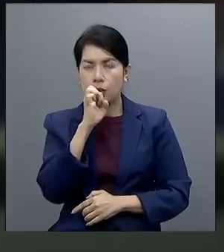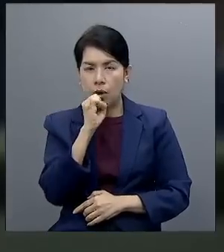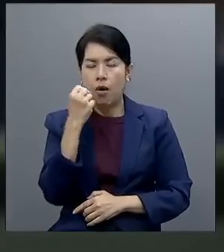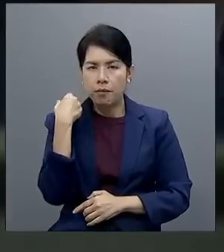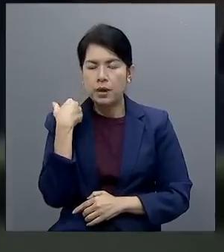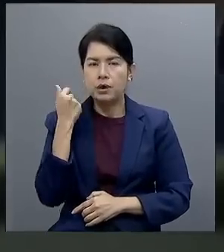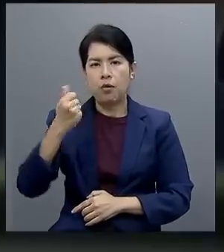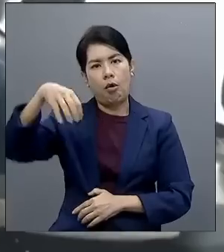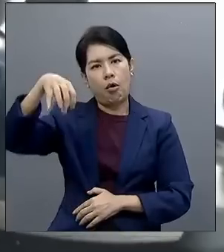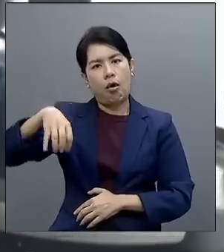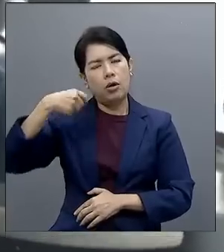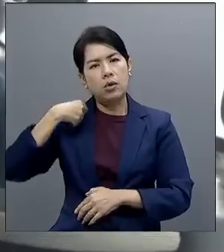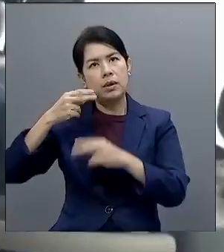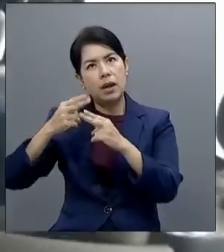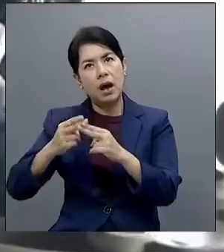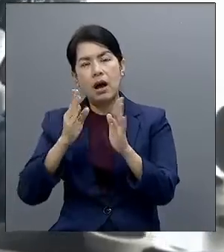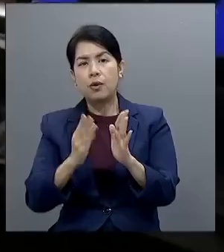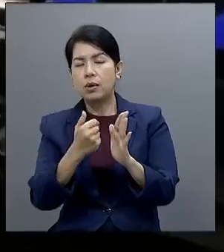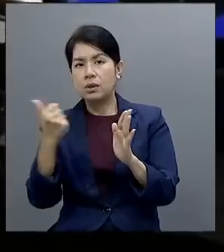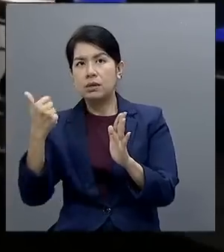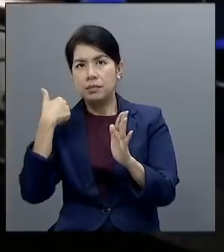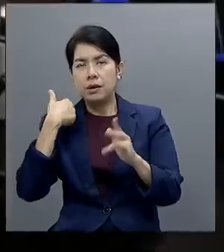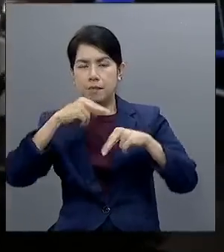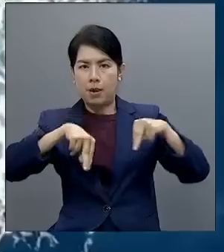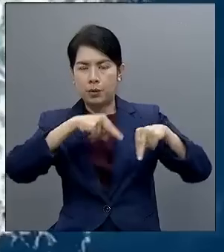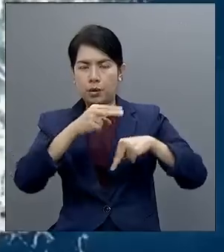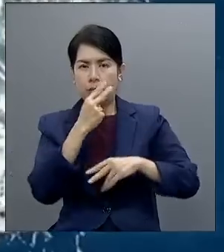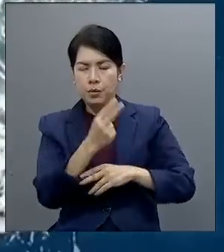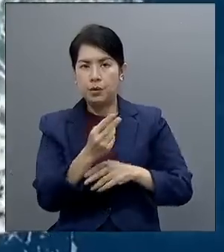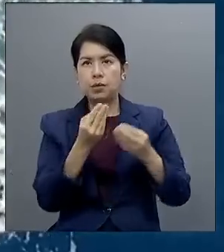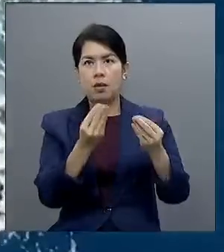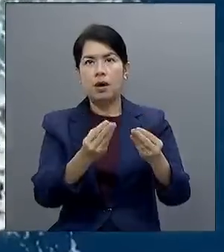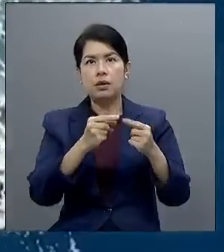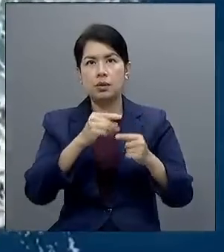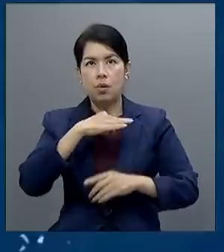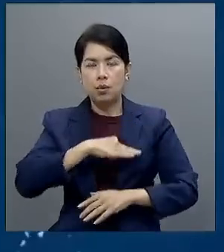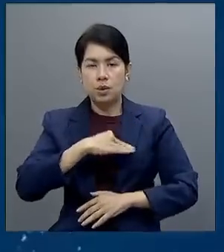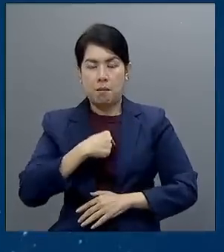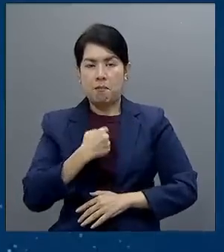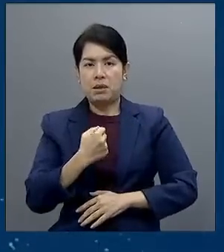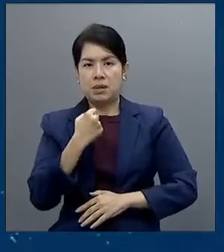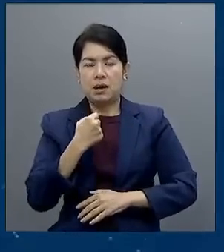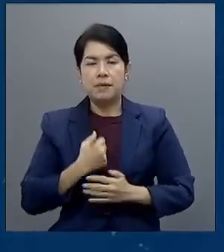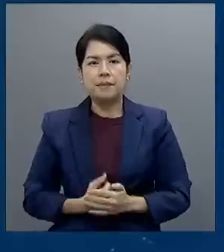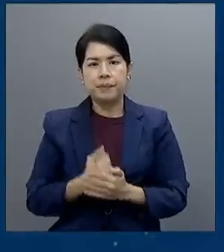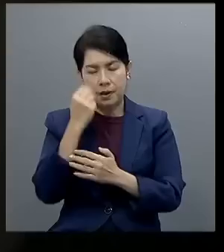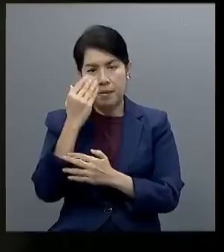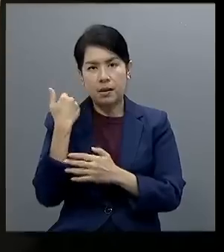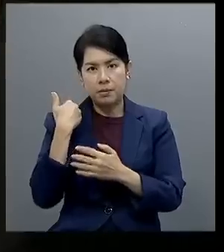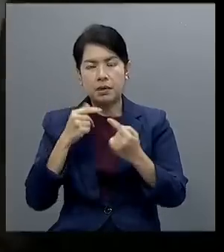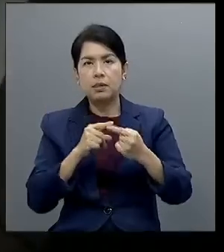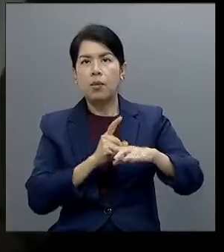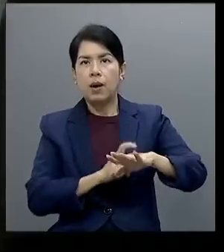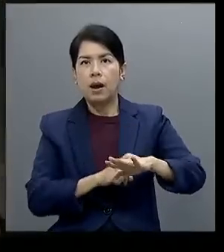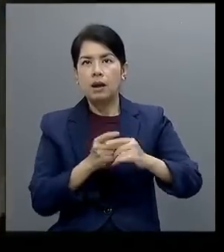กรอิสระหรือว่าคนนอกเข้ามาตรวจสอบและเป็นพยานเพื่อให้มั่นใจถึงความปลอดภัยนะคะแม้ว่าจะต้องใช้ทั้งเวลาและมี